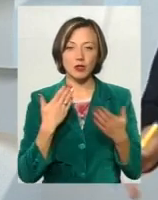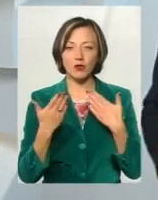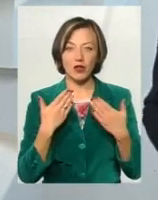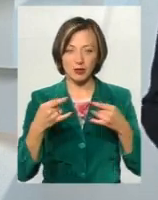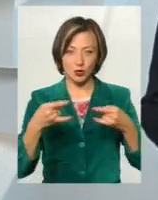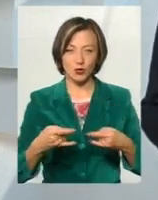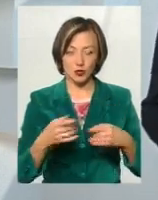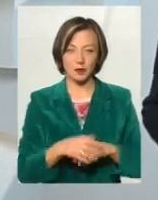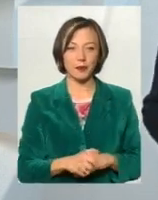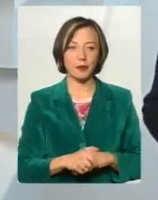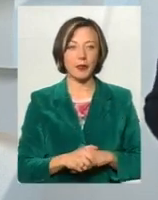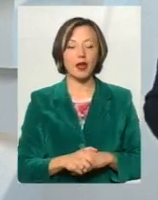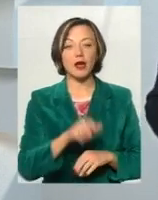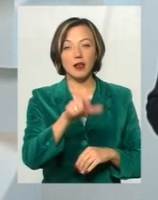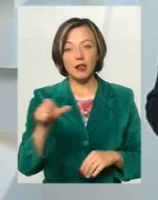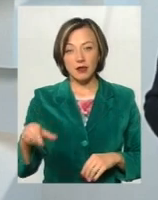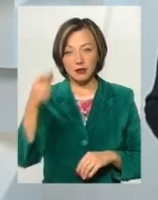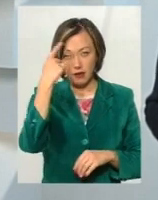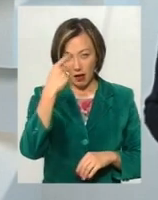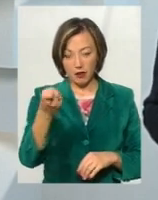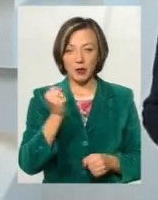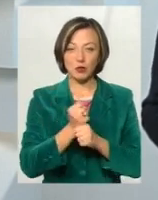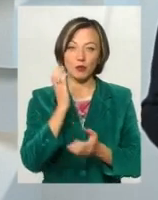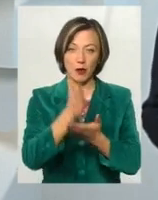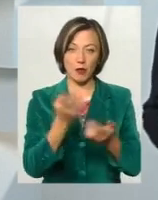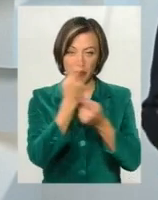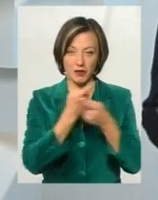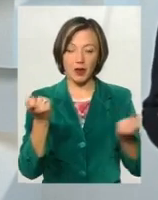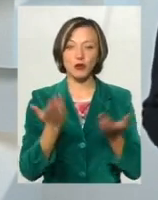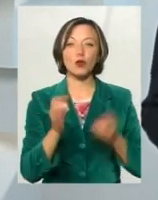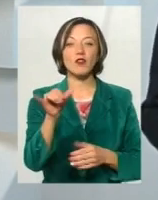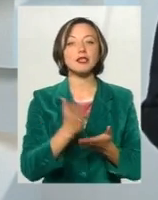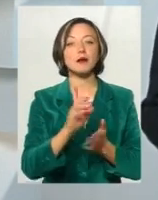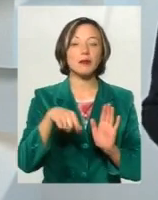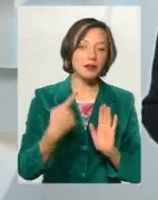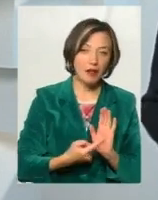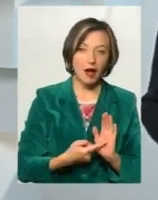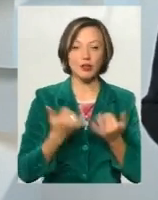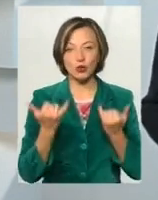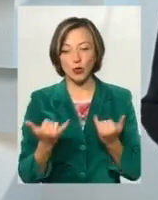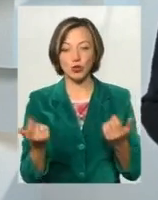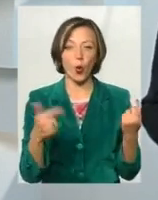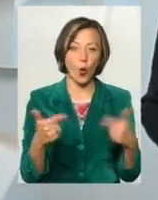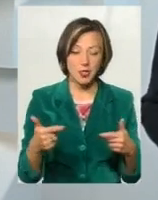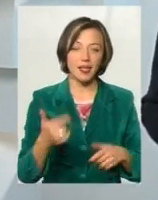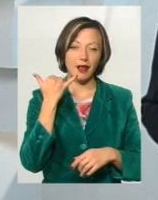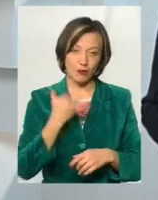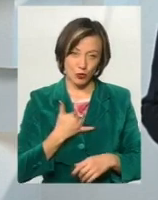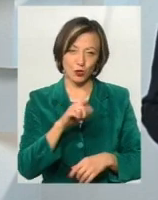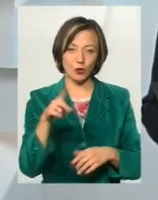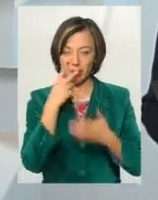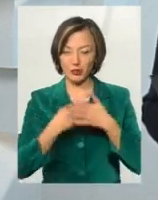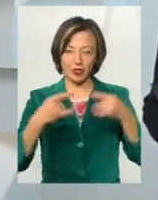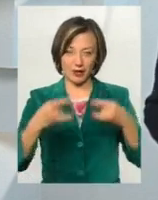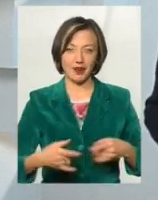У студії. А нашим телеглядачам я нагадую, що ми працюємо у прямому ефірі. Якщо у вас є питання до наших сьогоднішніх гостей, телефонуйте, номера